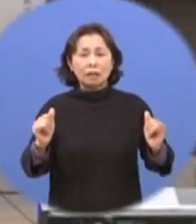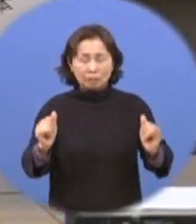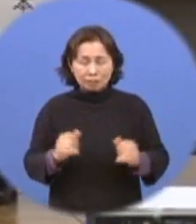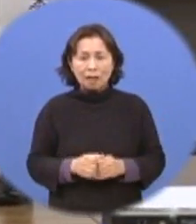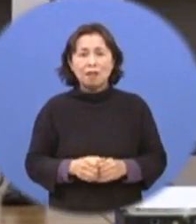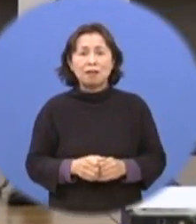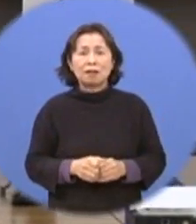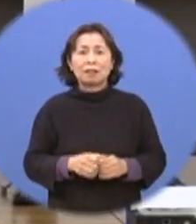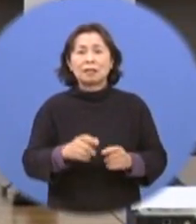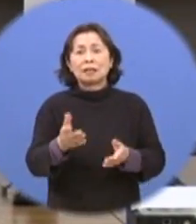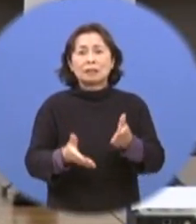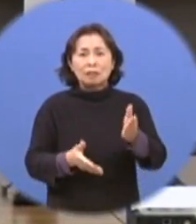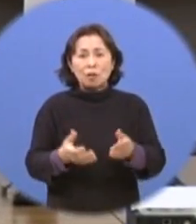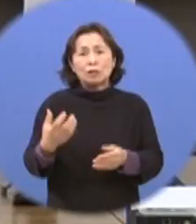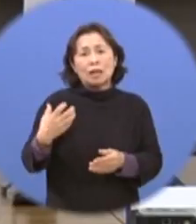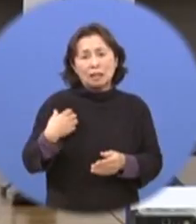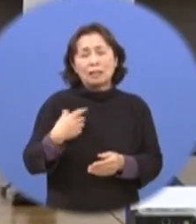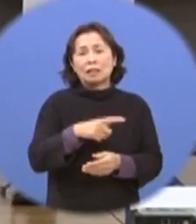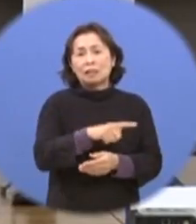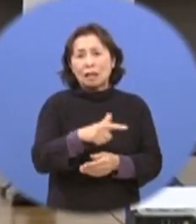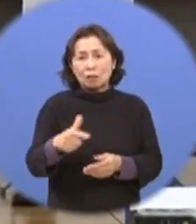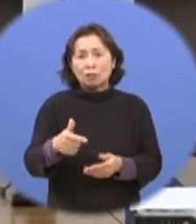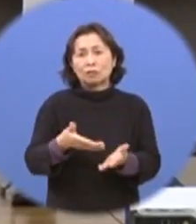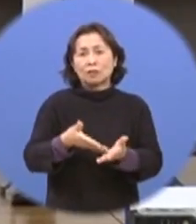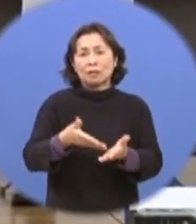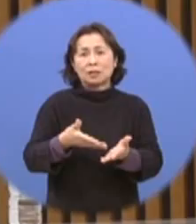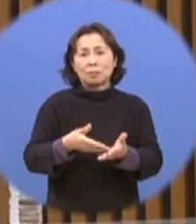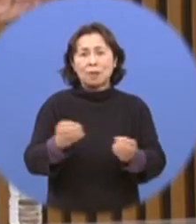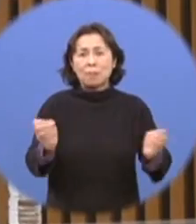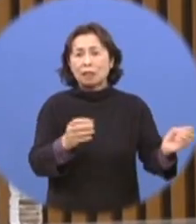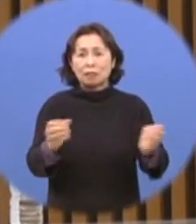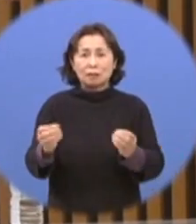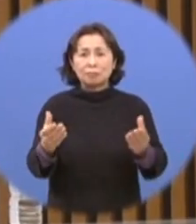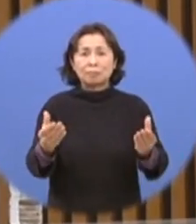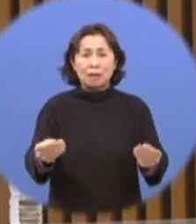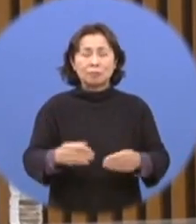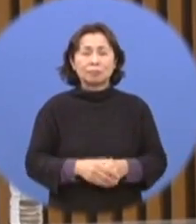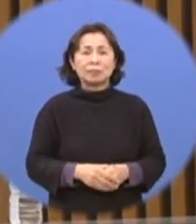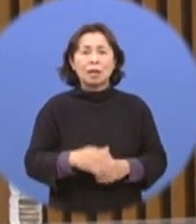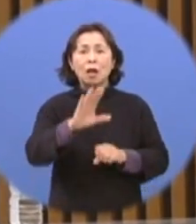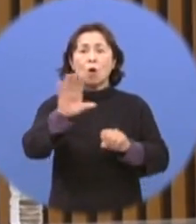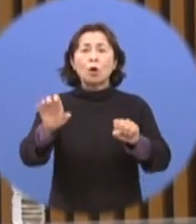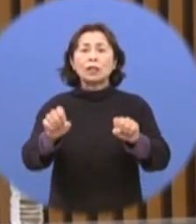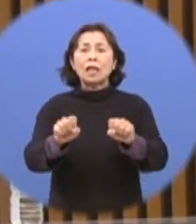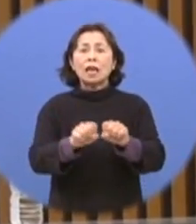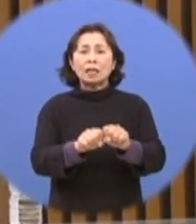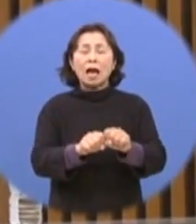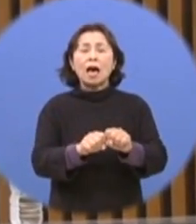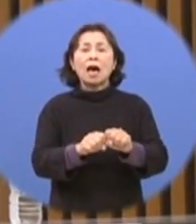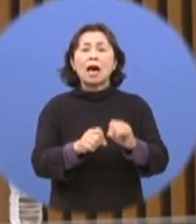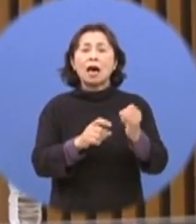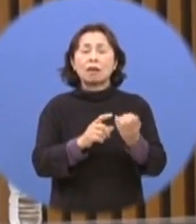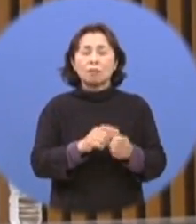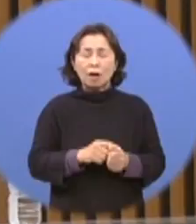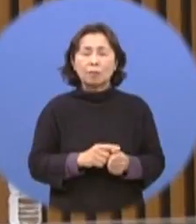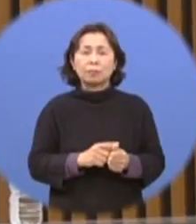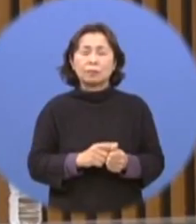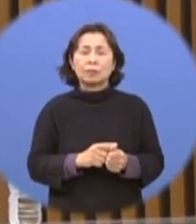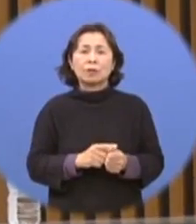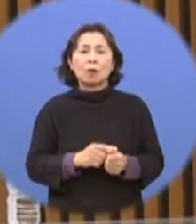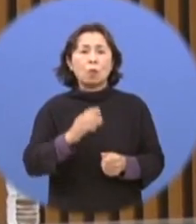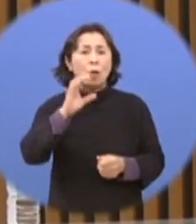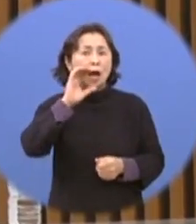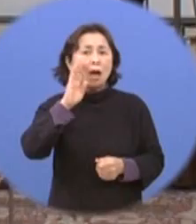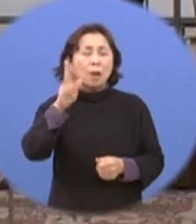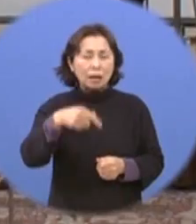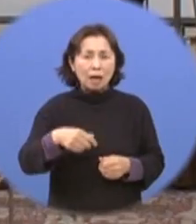にパネルディスカッションが行われましたコーディネーターは公益社団法人和歌山県獣